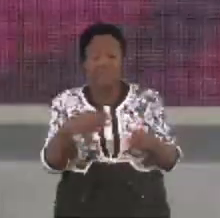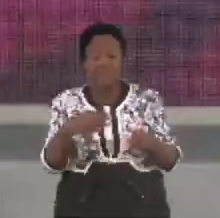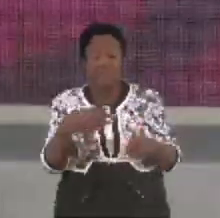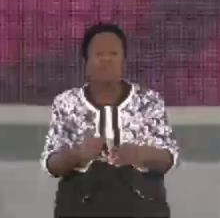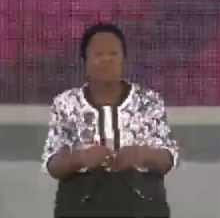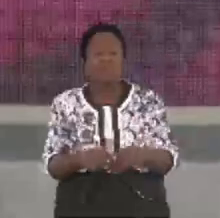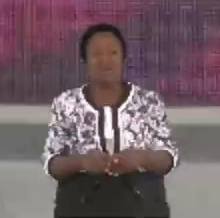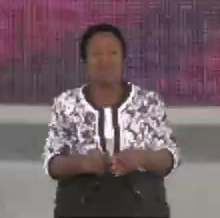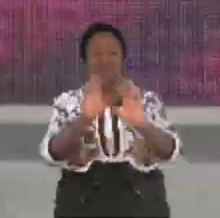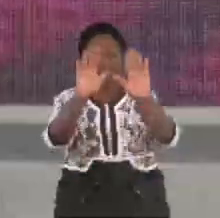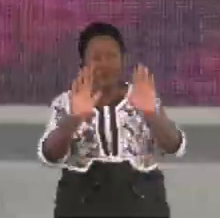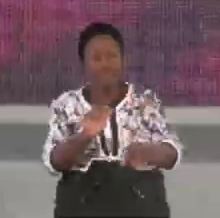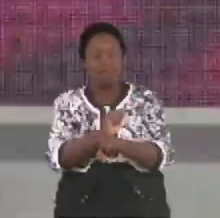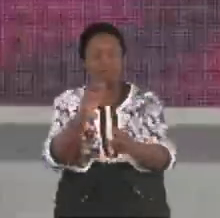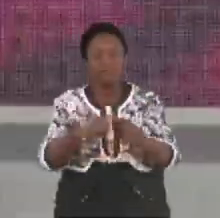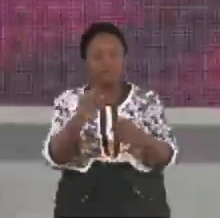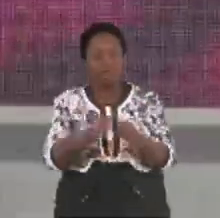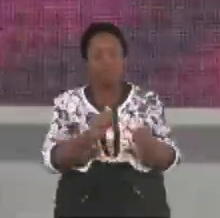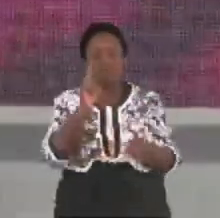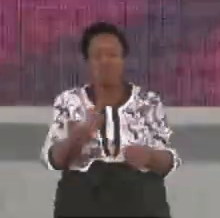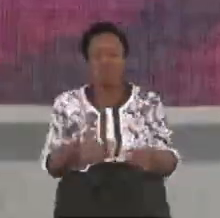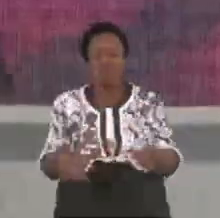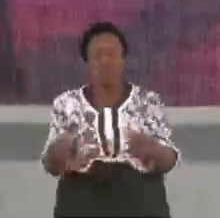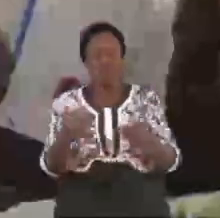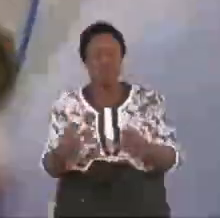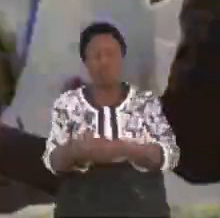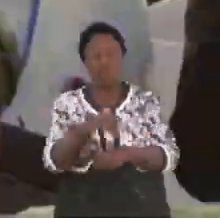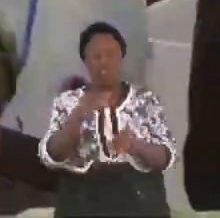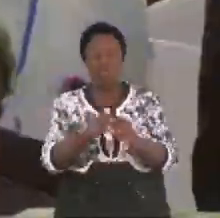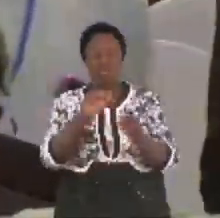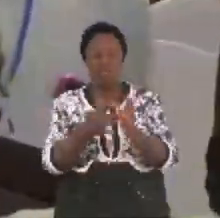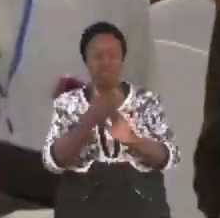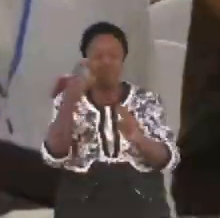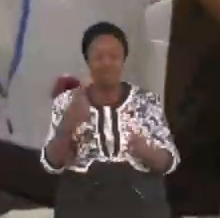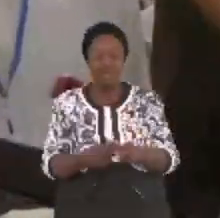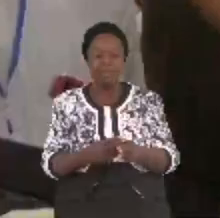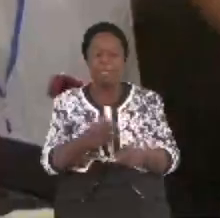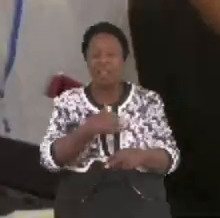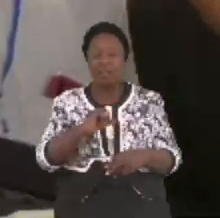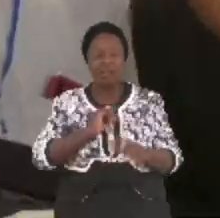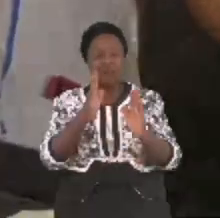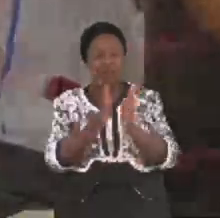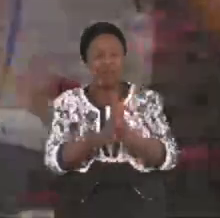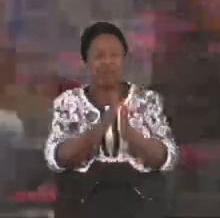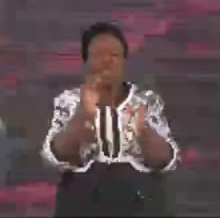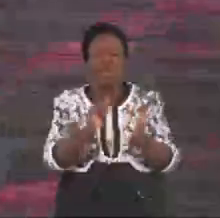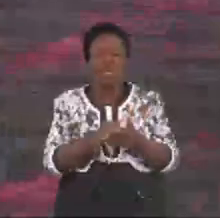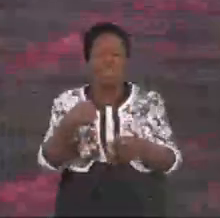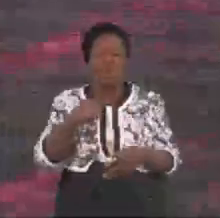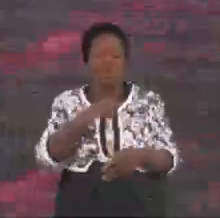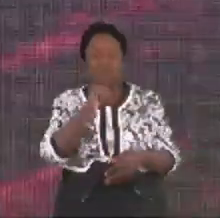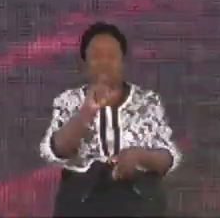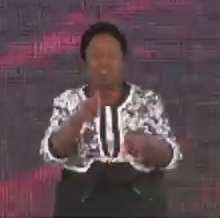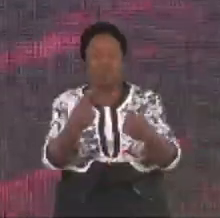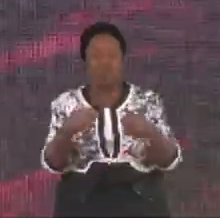Et je prie que tu envoies le cadeau à chacun au nom de Jésus. Je prie. Nous ne